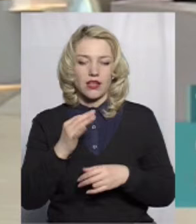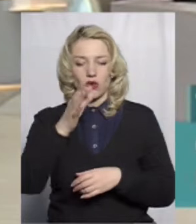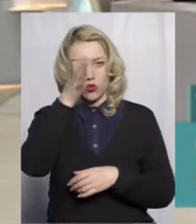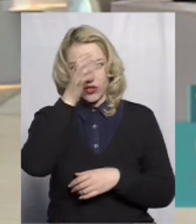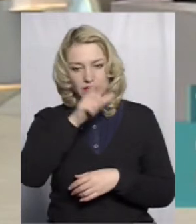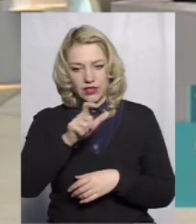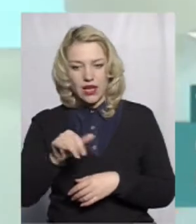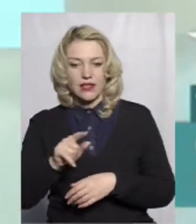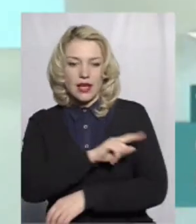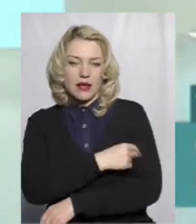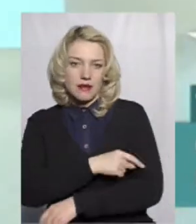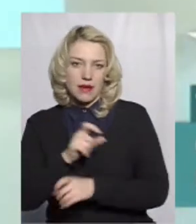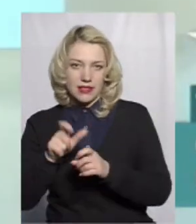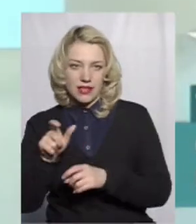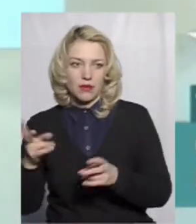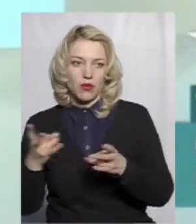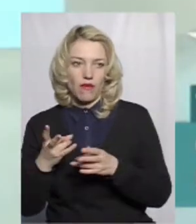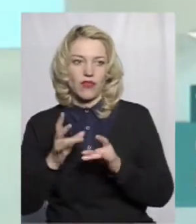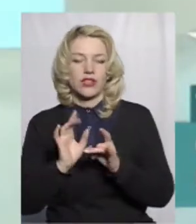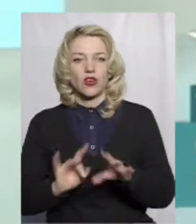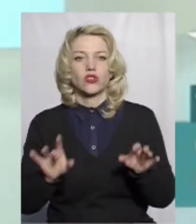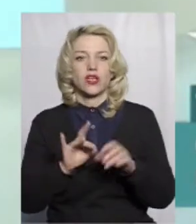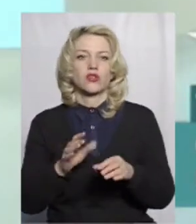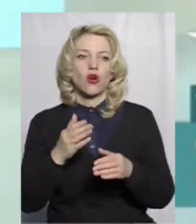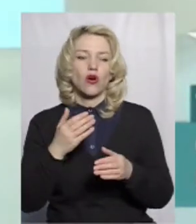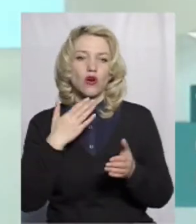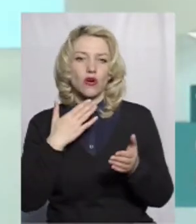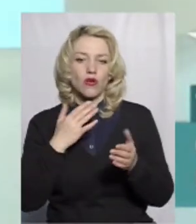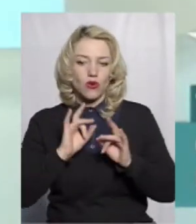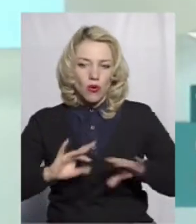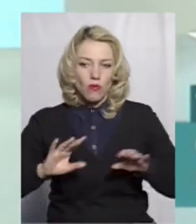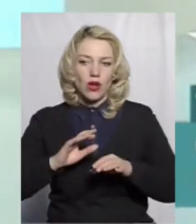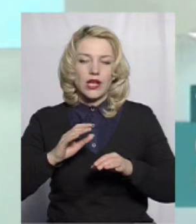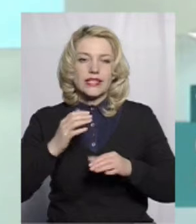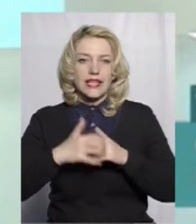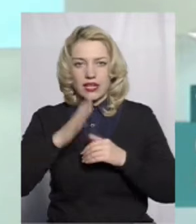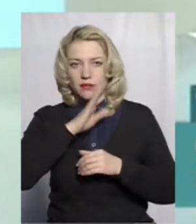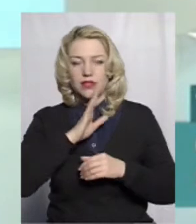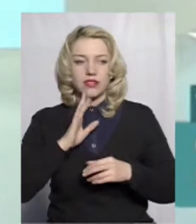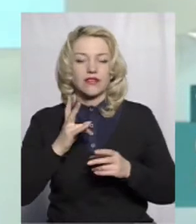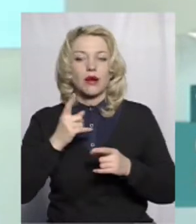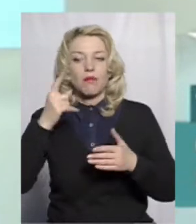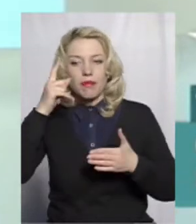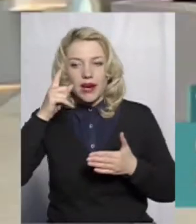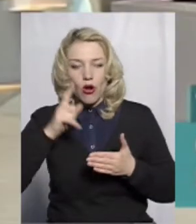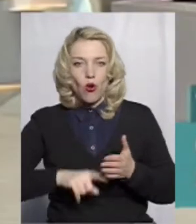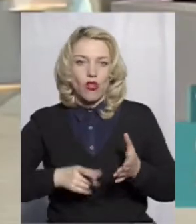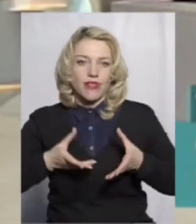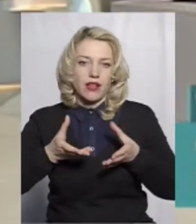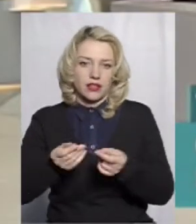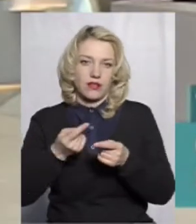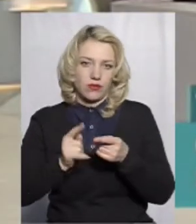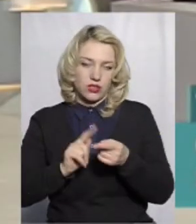медики мають працювати про те, як роз'яснену роботу серед батьків. Переконати на необхідність. А хто саме має це? От в якості